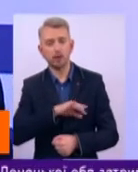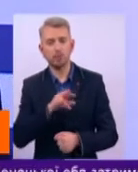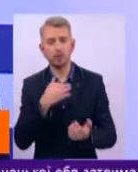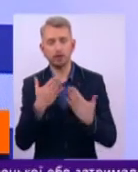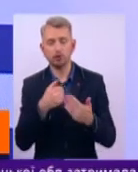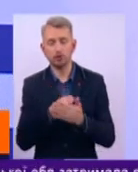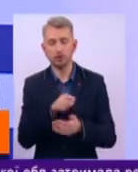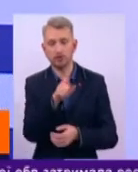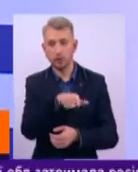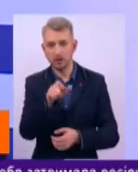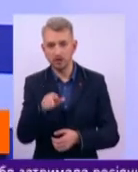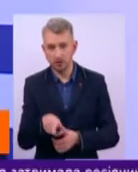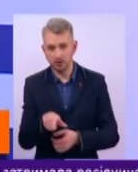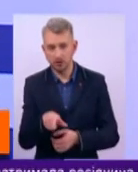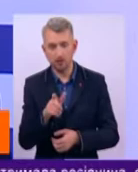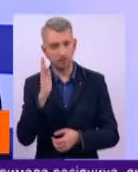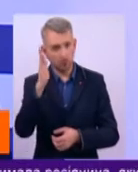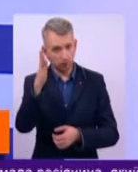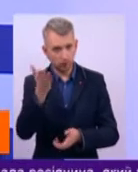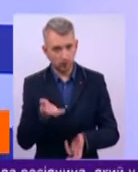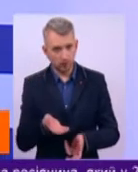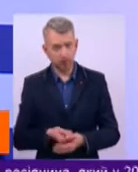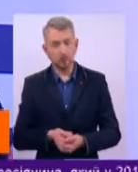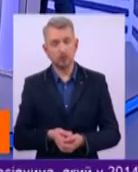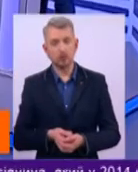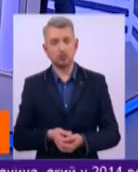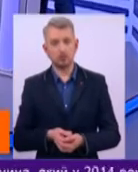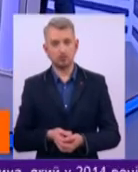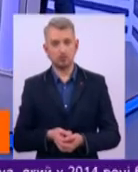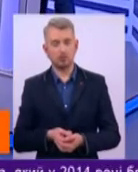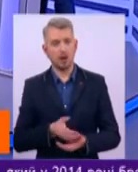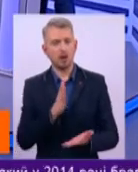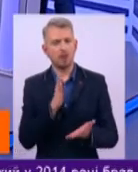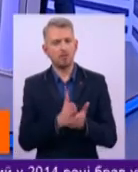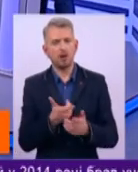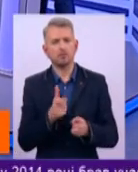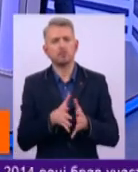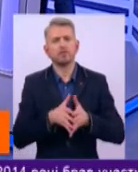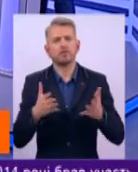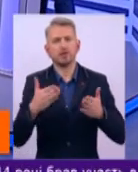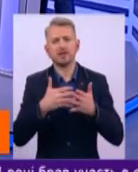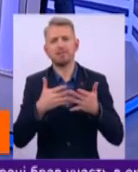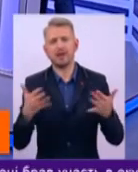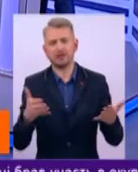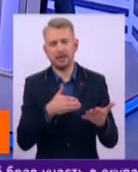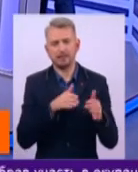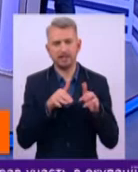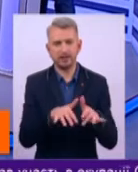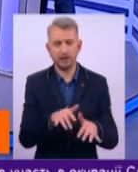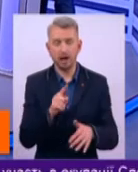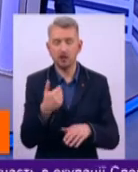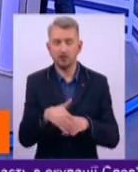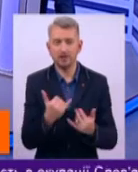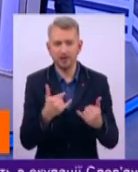відношенню до цих осіб в майбутньому, мають надзвичайно широкий спектр дій. Але вже зараз